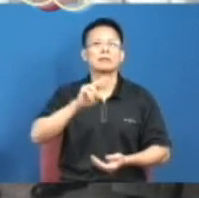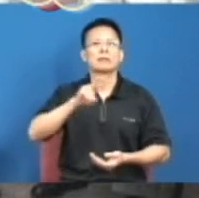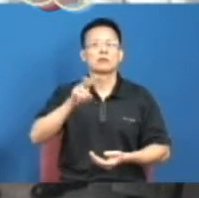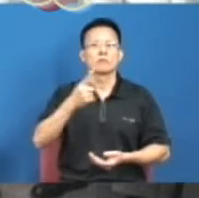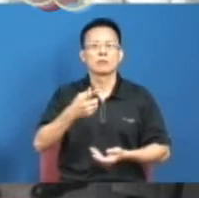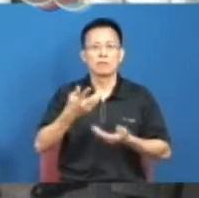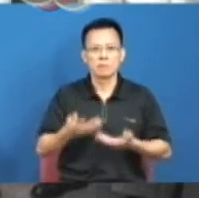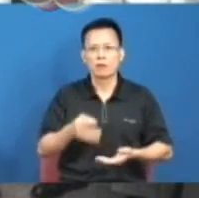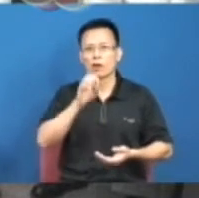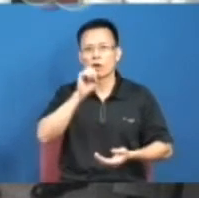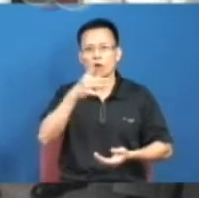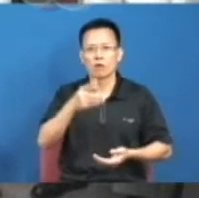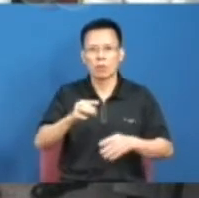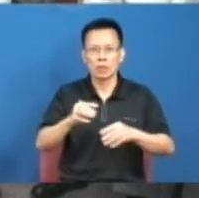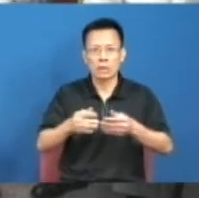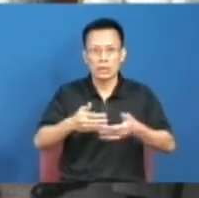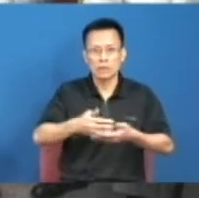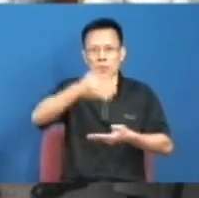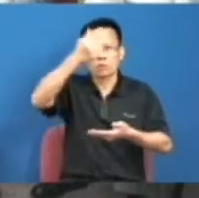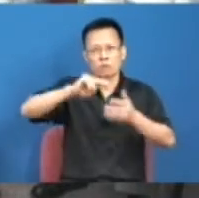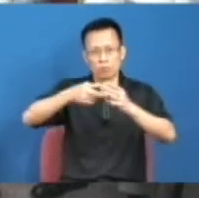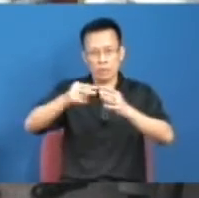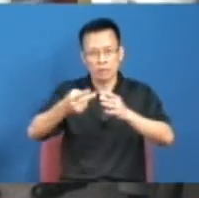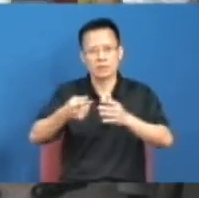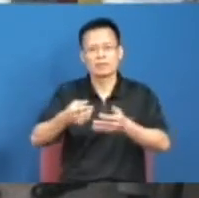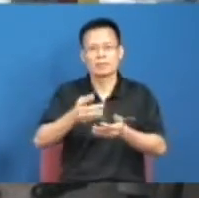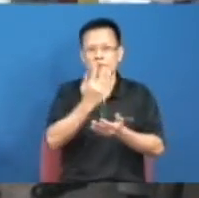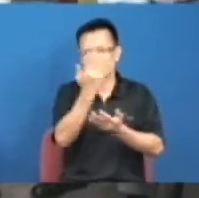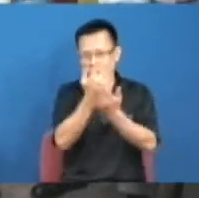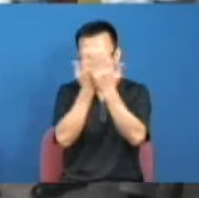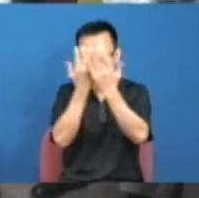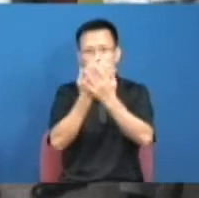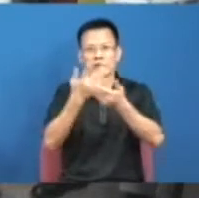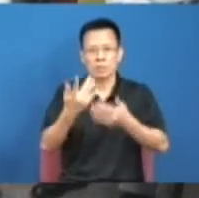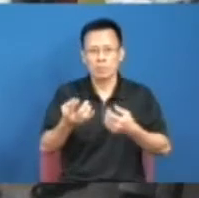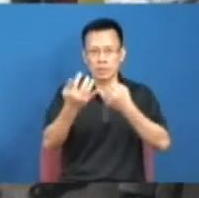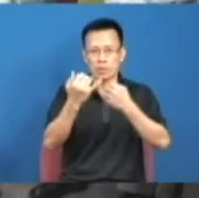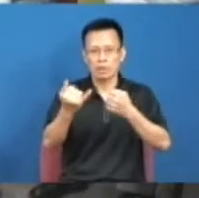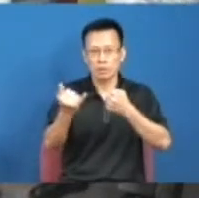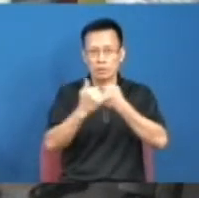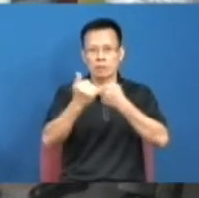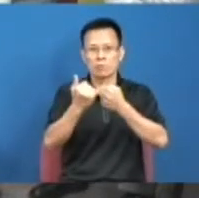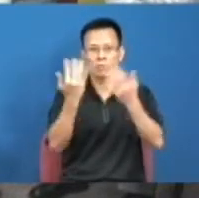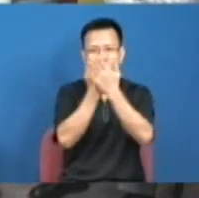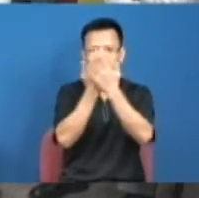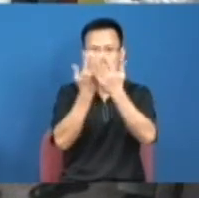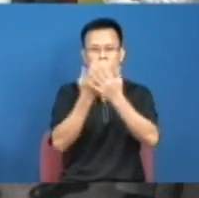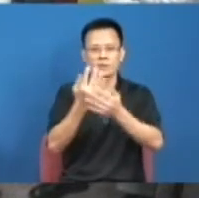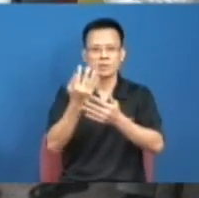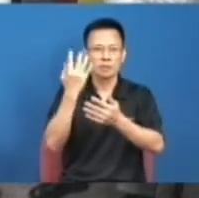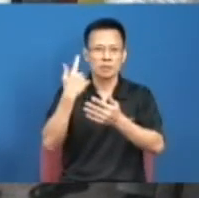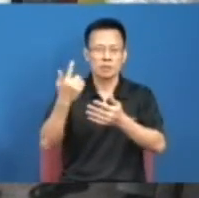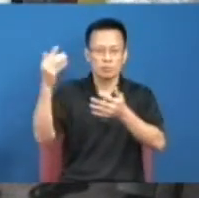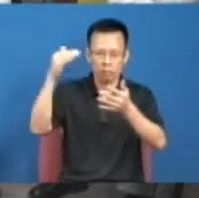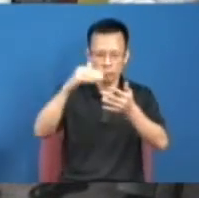然是講緊這個樓宇維修篇。今天已經很快去到第六集了。我們還記得之前呢，就一直有講渠